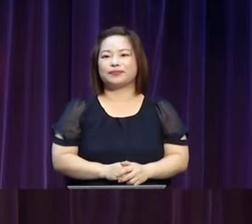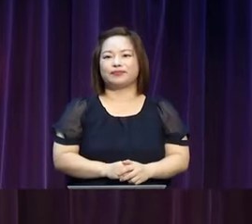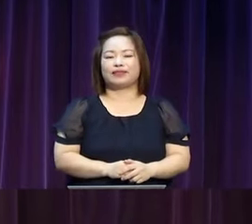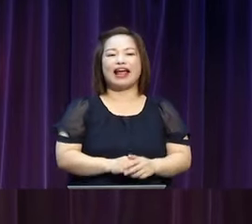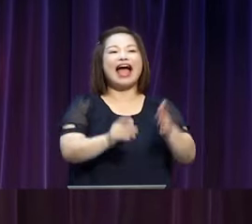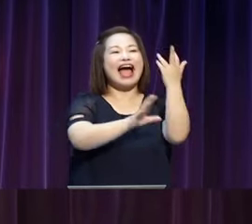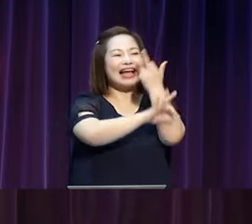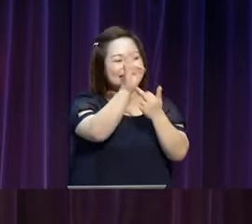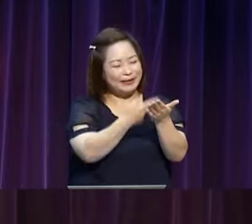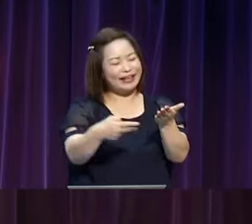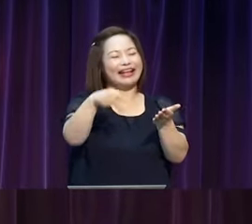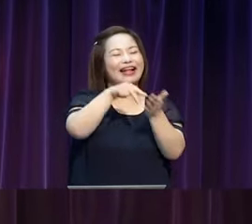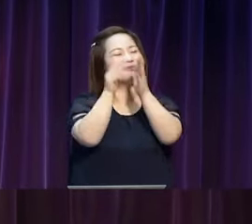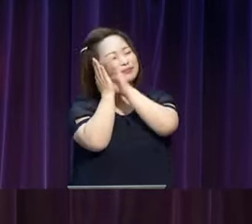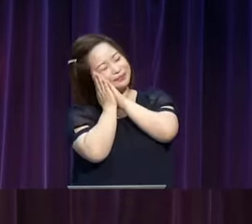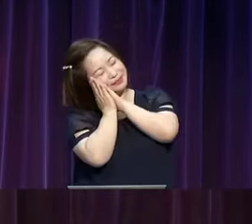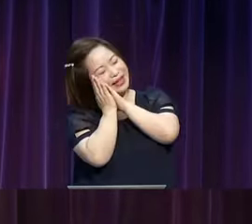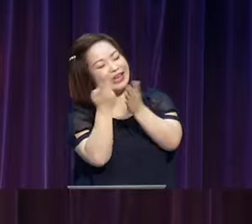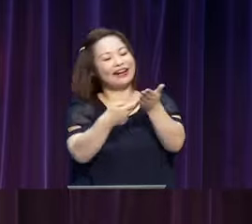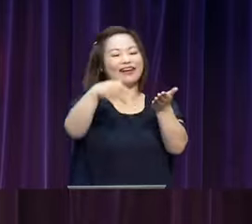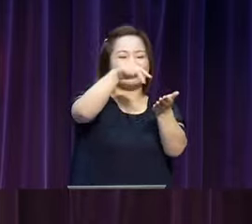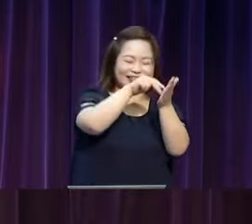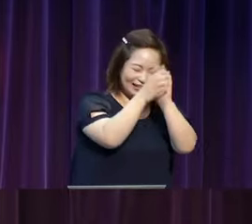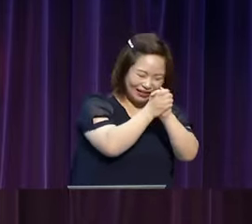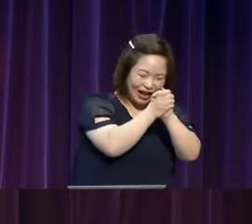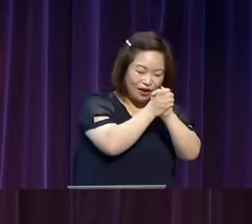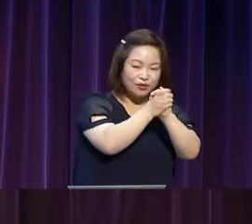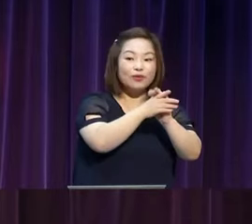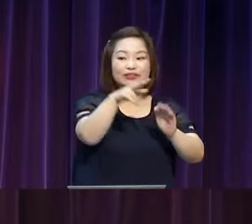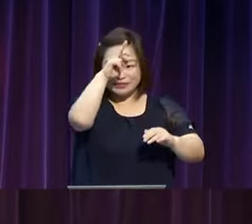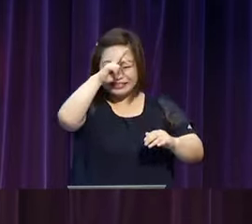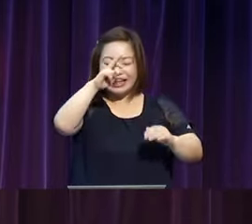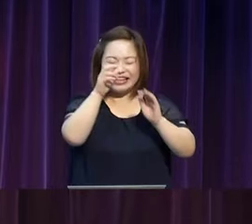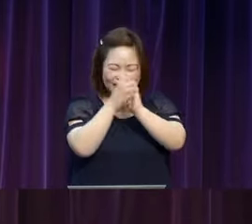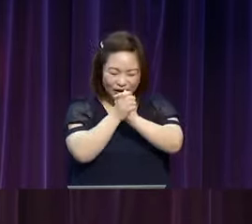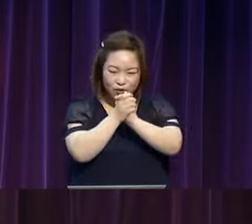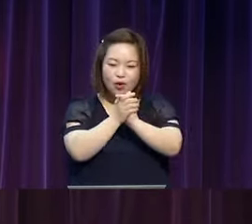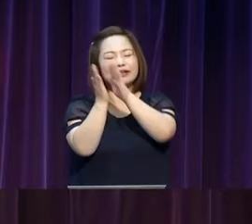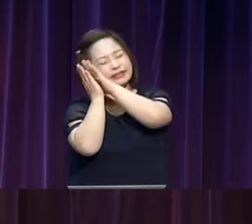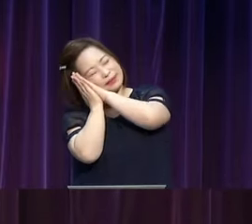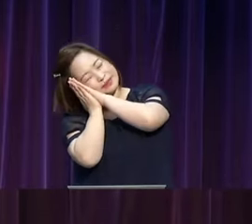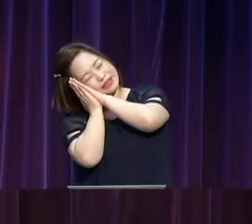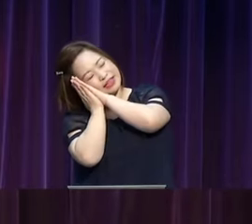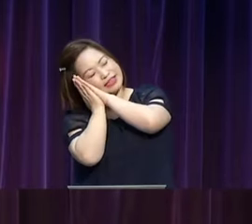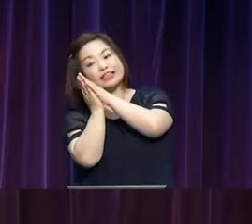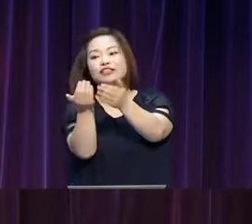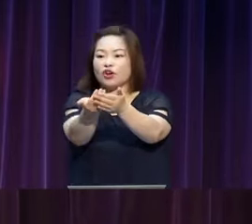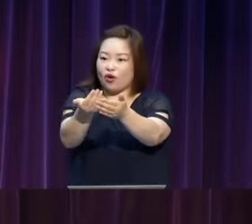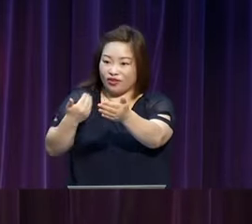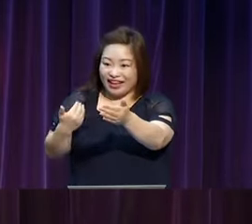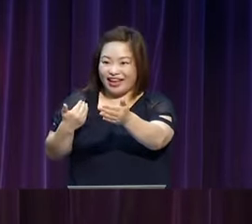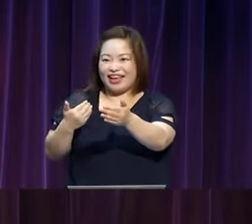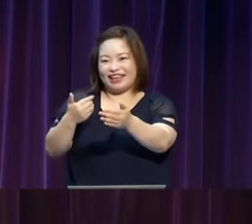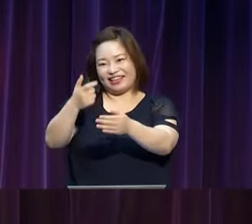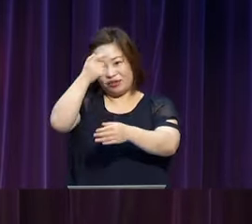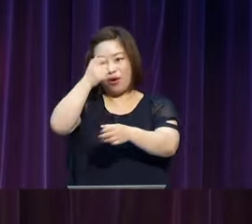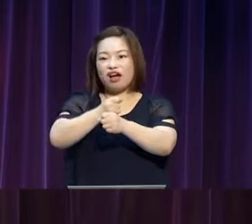아침에 일어나서 그리고 저녁에 잠자기 전에 꼭 무릎 꿇고 두 눈